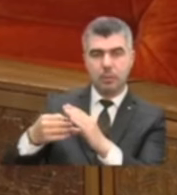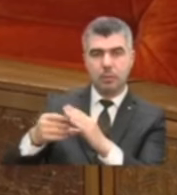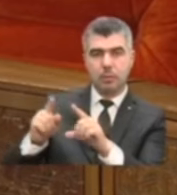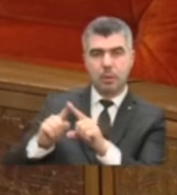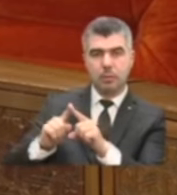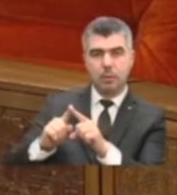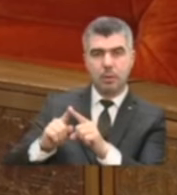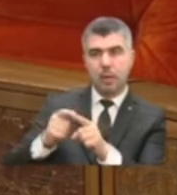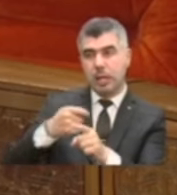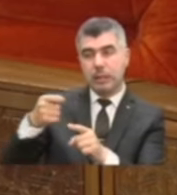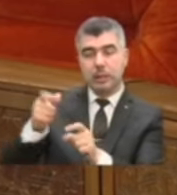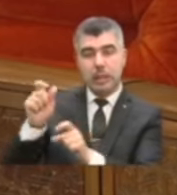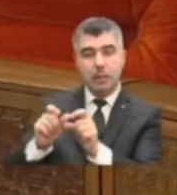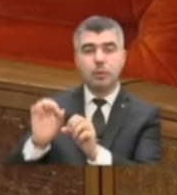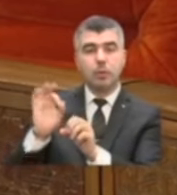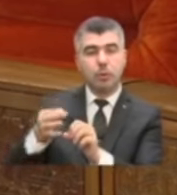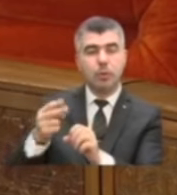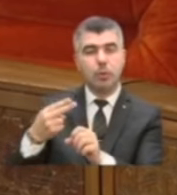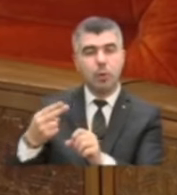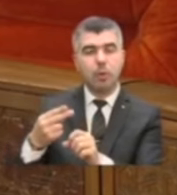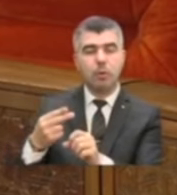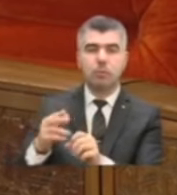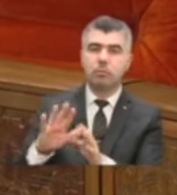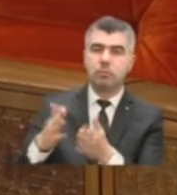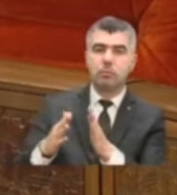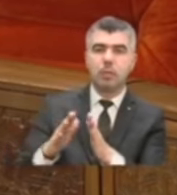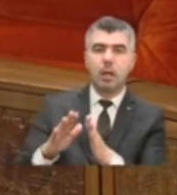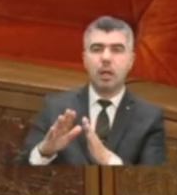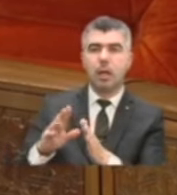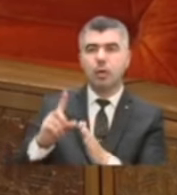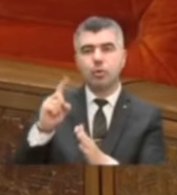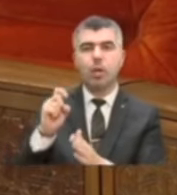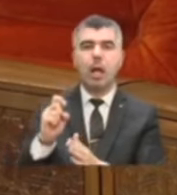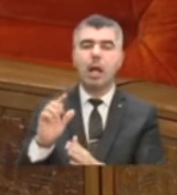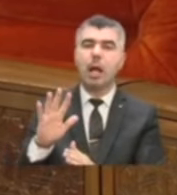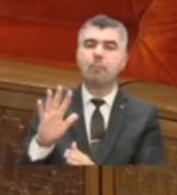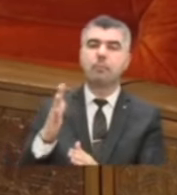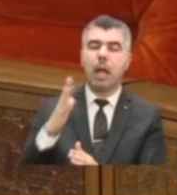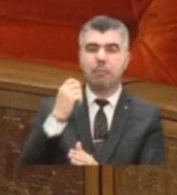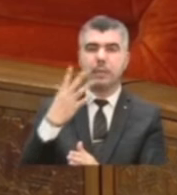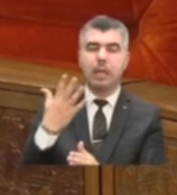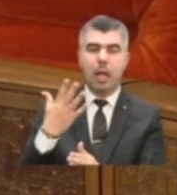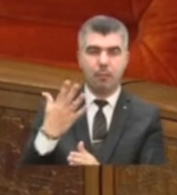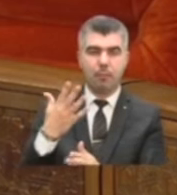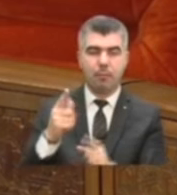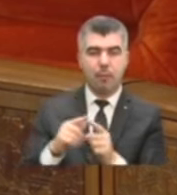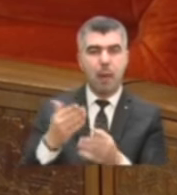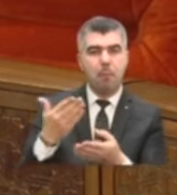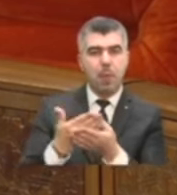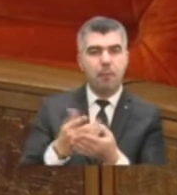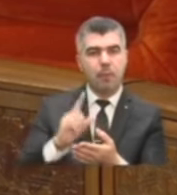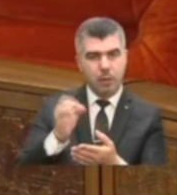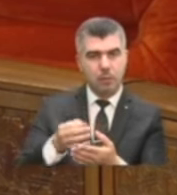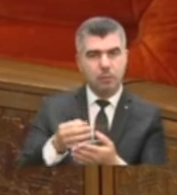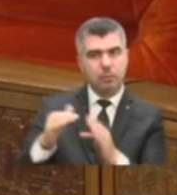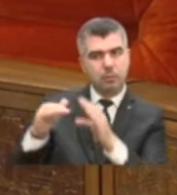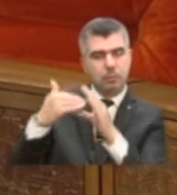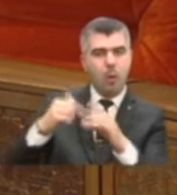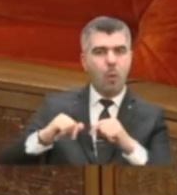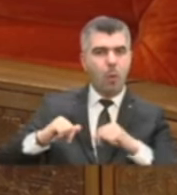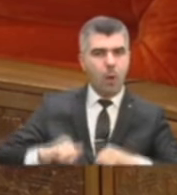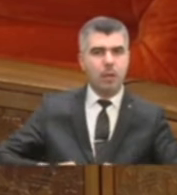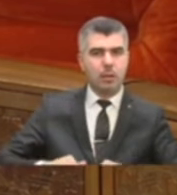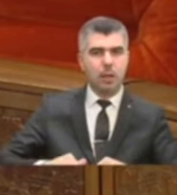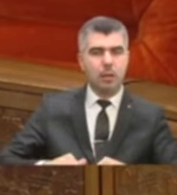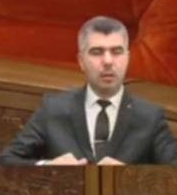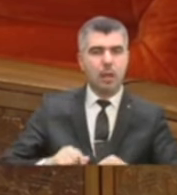عرفتش واش عطوه للناس في اجل ما فاقش 35 يوم. واذا كانوا شي ملفات عندها مشكل بالطبع يمكن لكم تراسلوا الوزاره